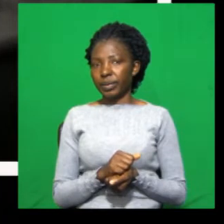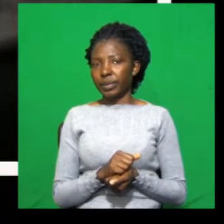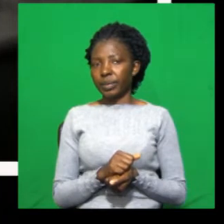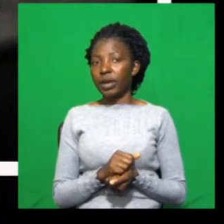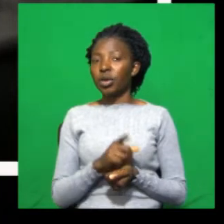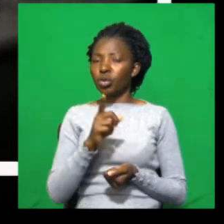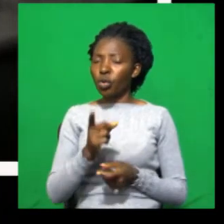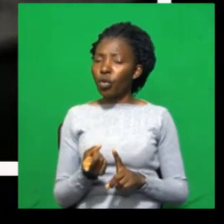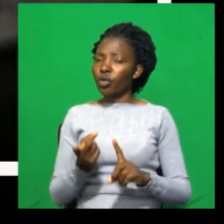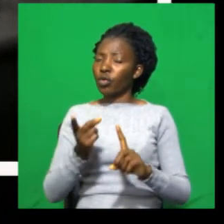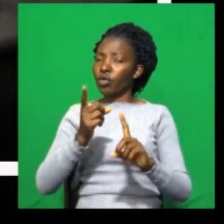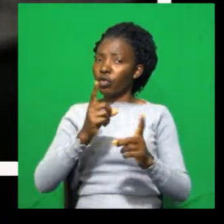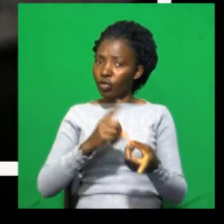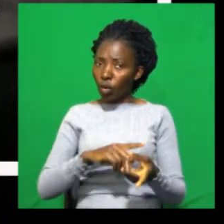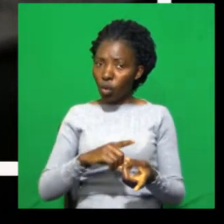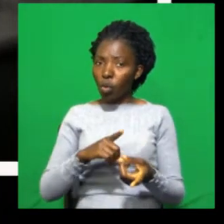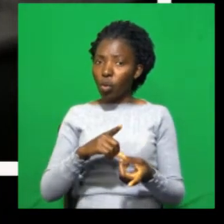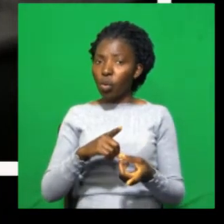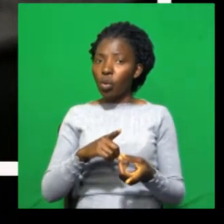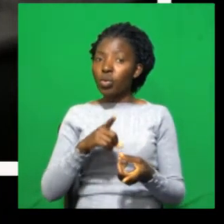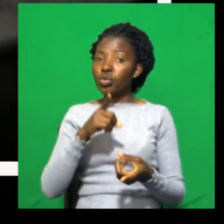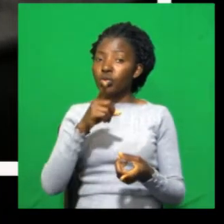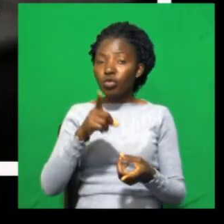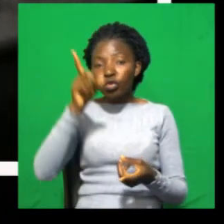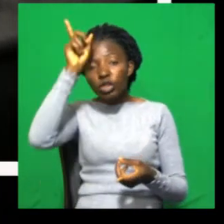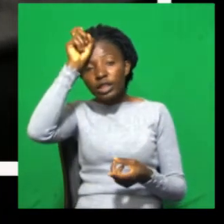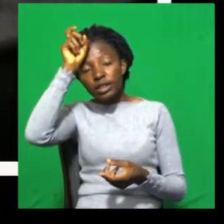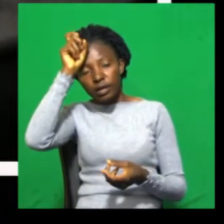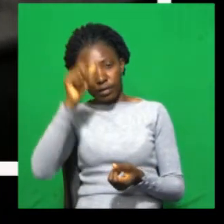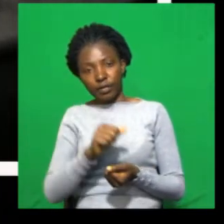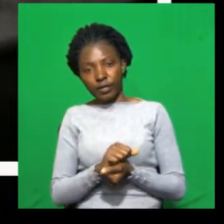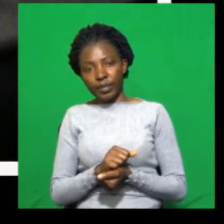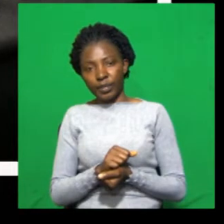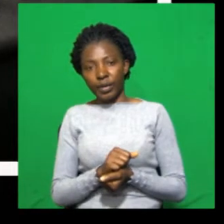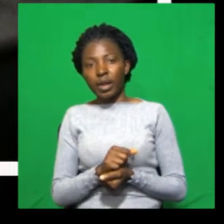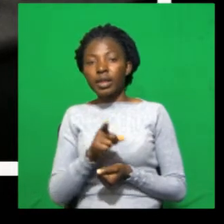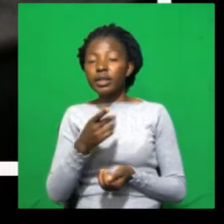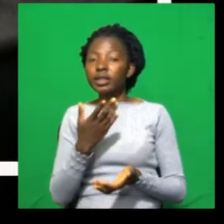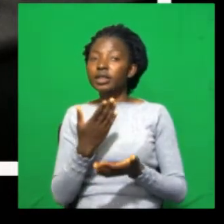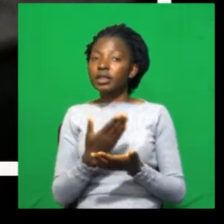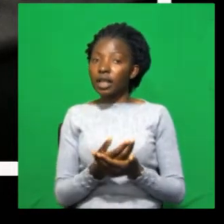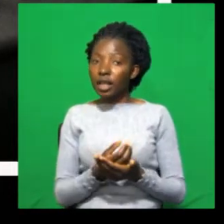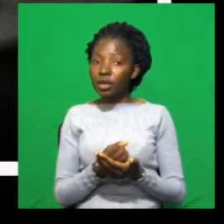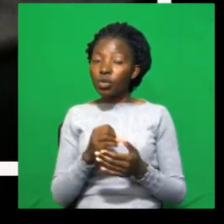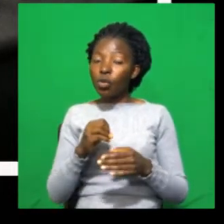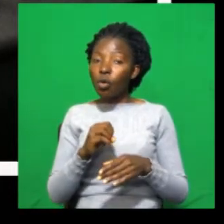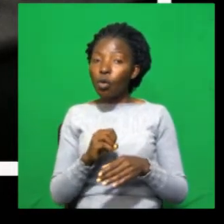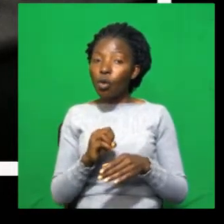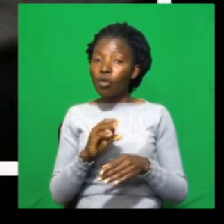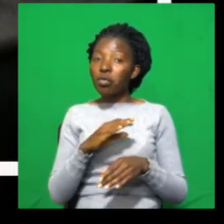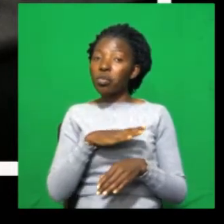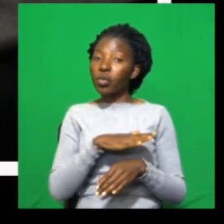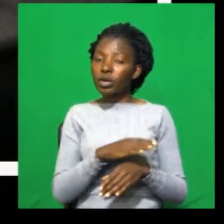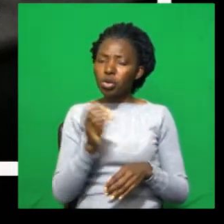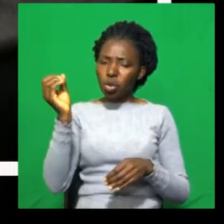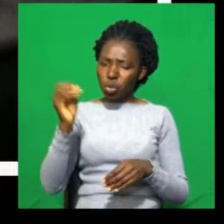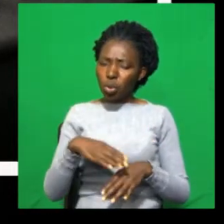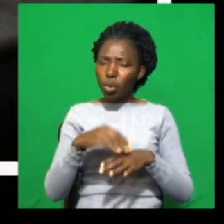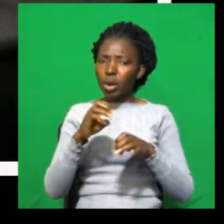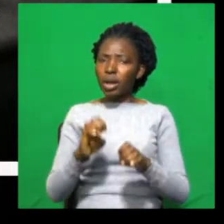Haiwa wawaseiko uchibva kudenga iwe nyamasase, iwe mwanakomana wamambakwedza, wakandwa